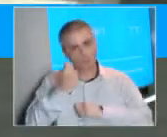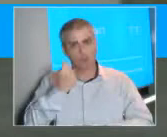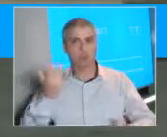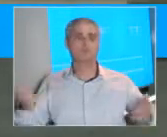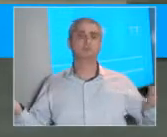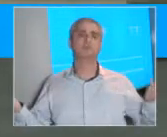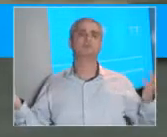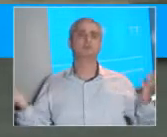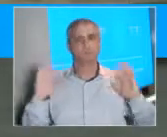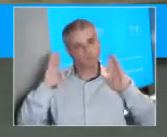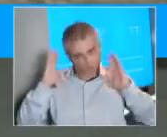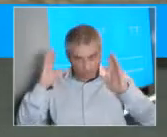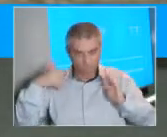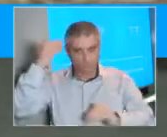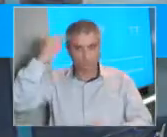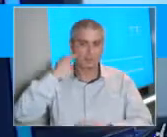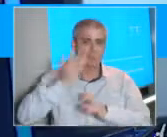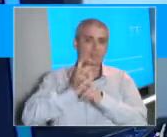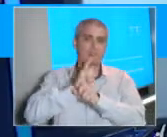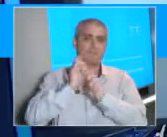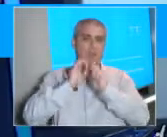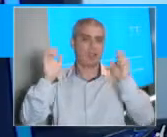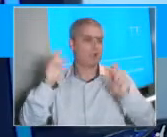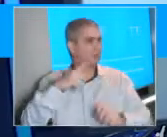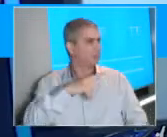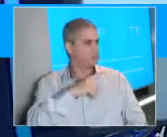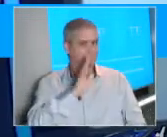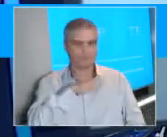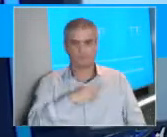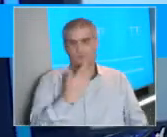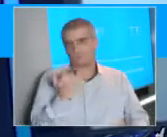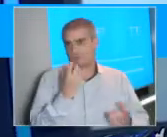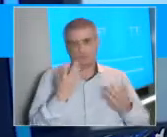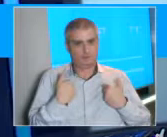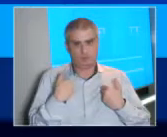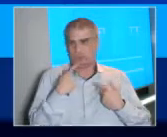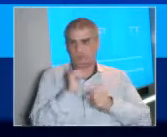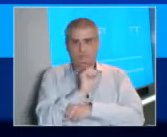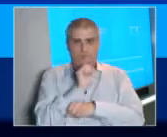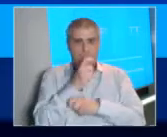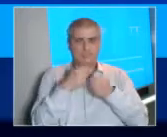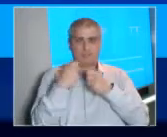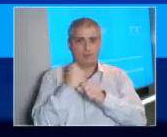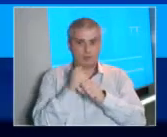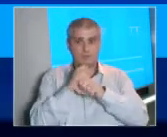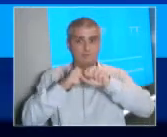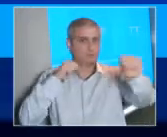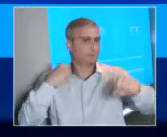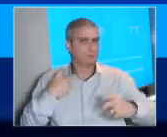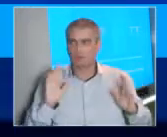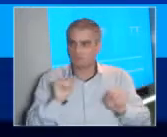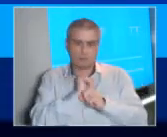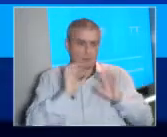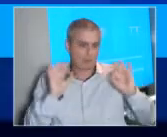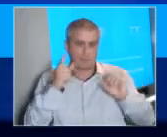כסף, זה לא נורא בריאה ארוכת טווח. חבר הכנסת עודד פורר, אתה יודע, למרות הנטייה הטבעית שלי לבוא בטענות לארגוני העובדים ולהסתדרות, אין לי שום